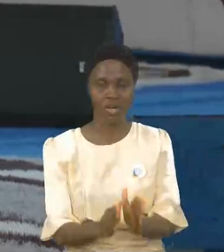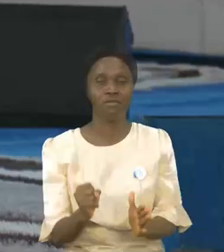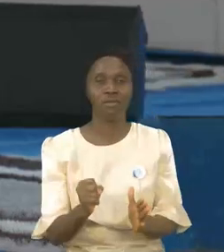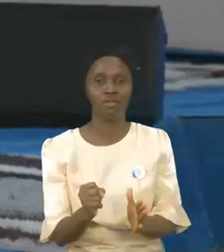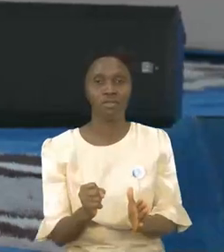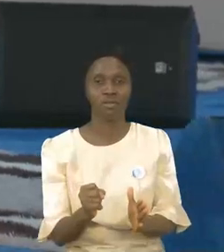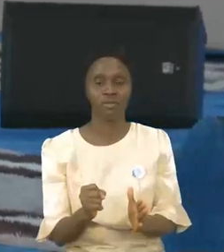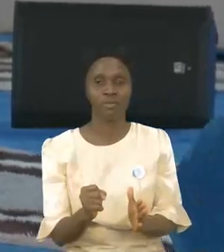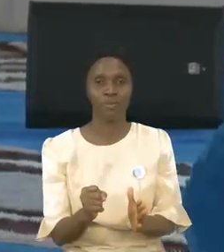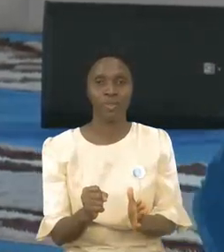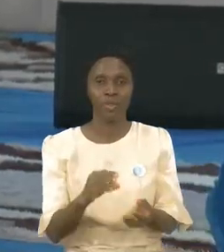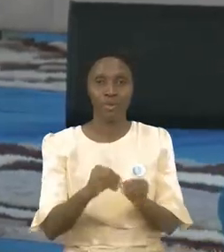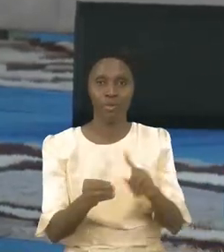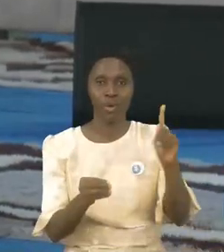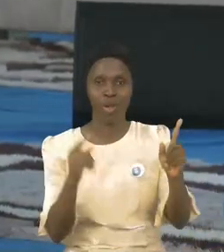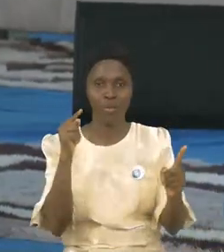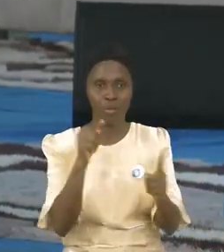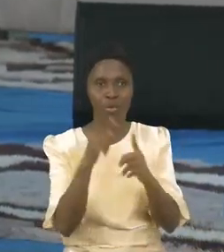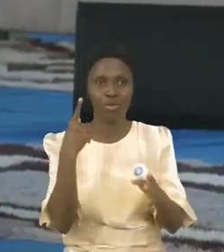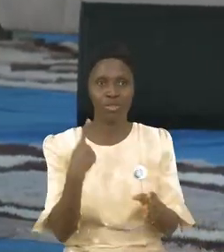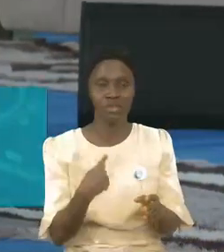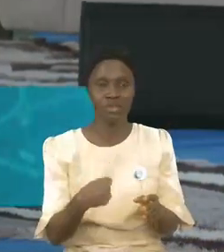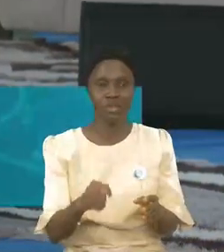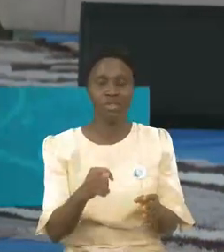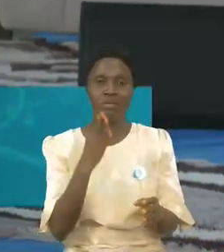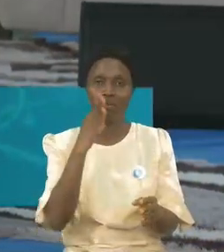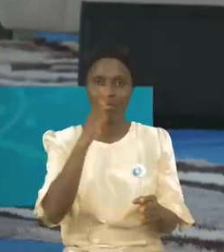saints conquérants. Nous allons voir trois